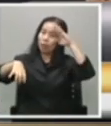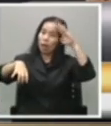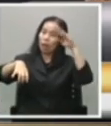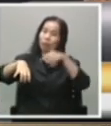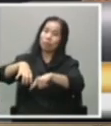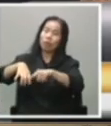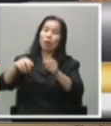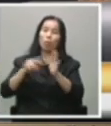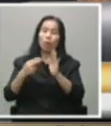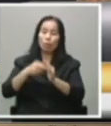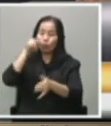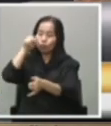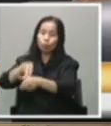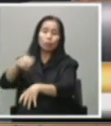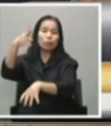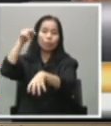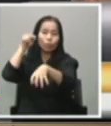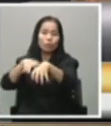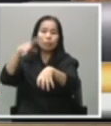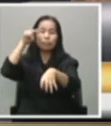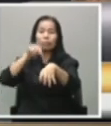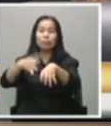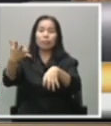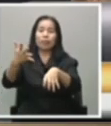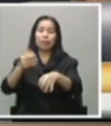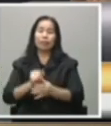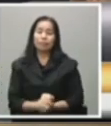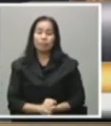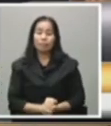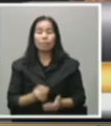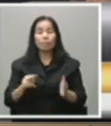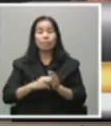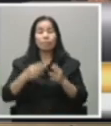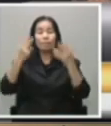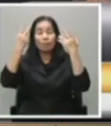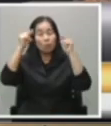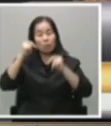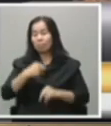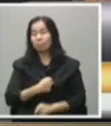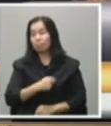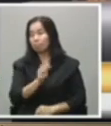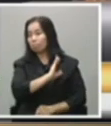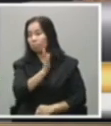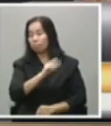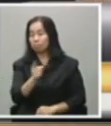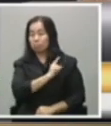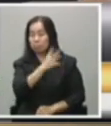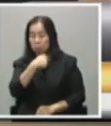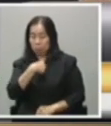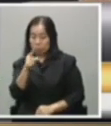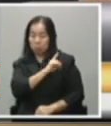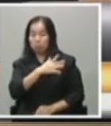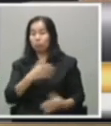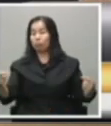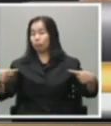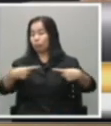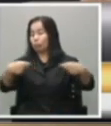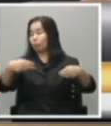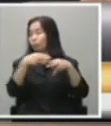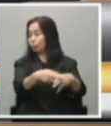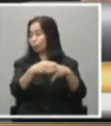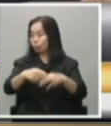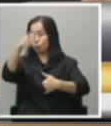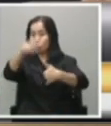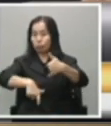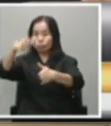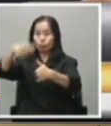ของบุคลากรในกระทรวงกลาโหมท่านปัดความรับผิดชอบโดยกล่าวว่าเรื่องนี้เป็นความขัดแย้งส่วนตัวไม่เกี่ยวกับกอง